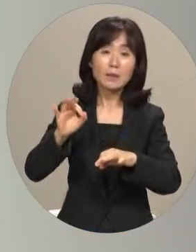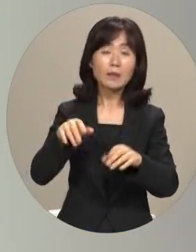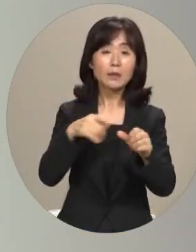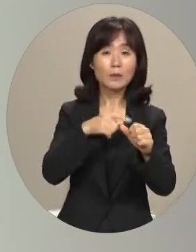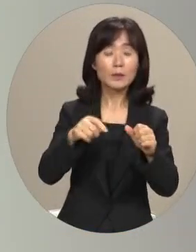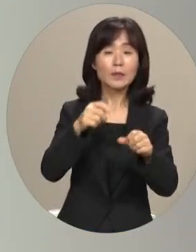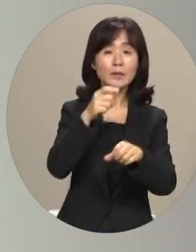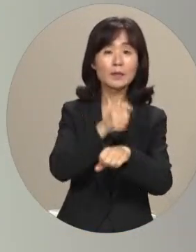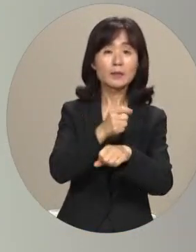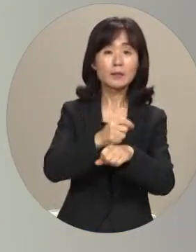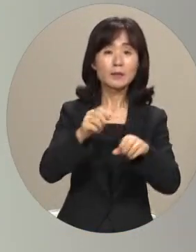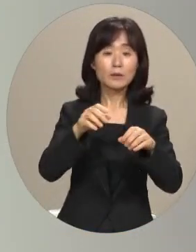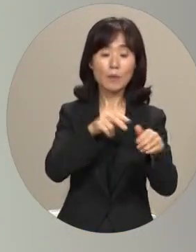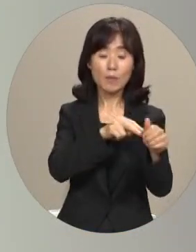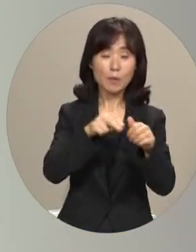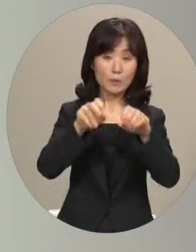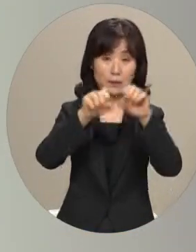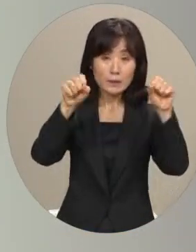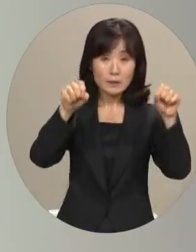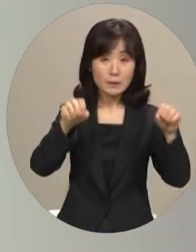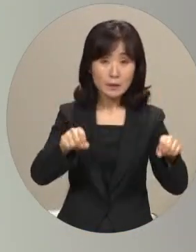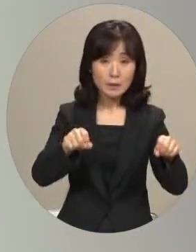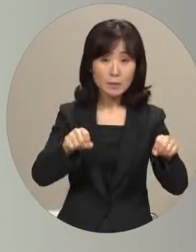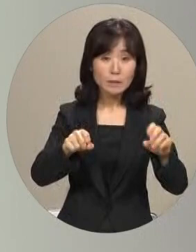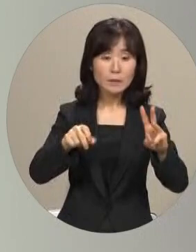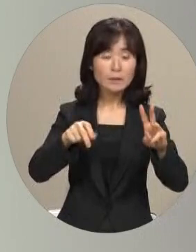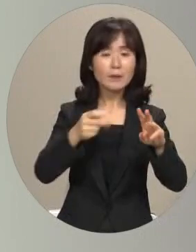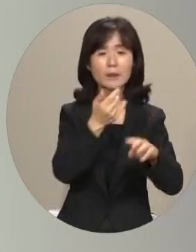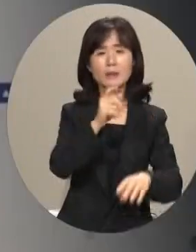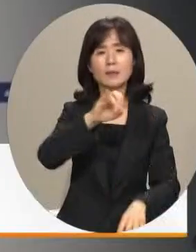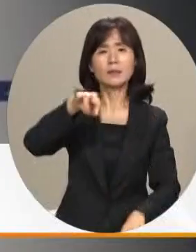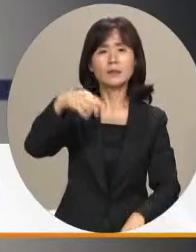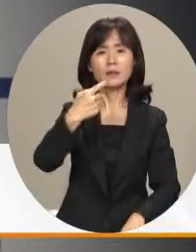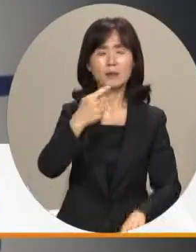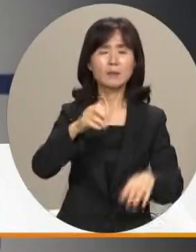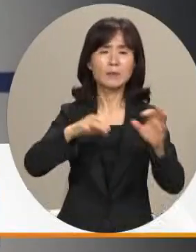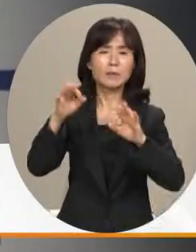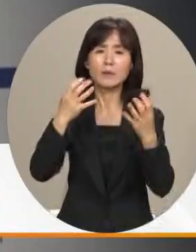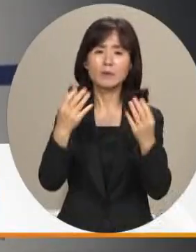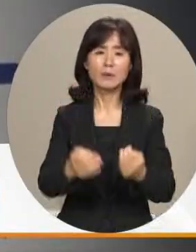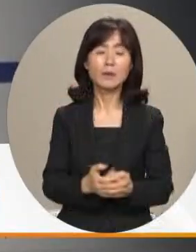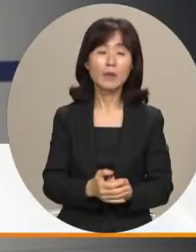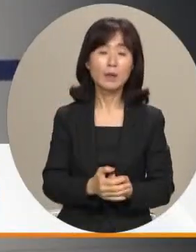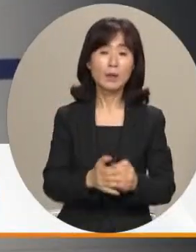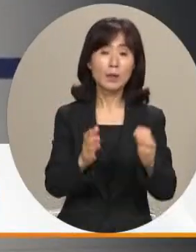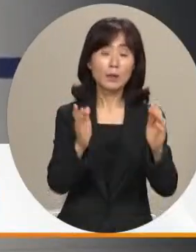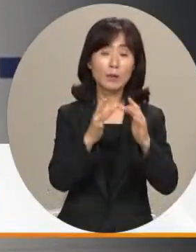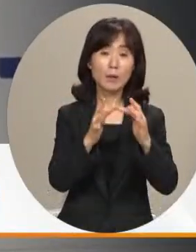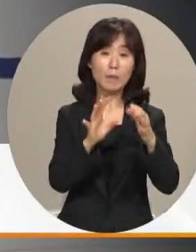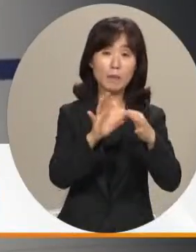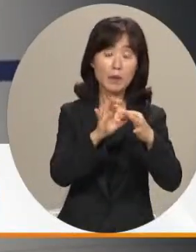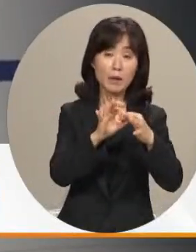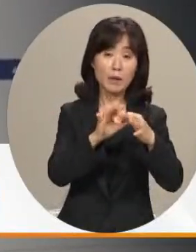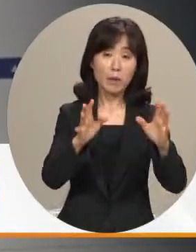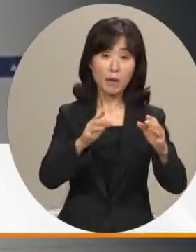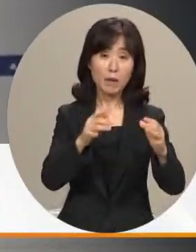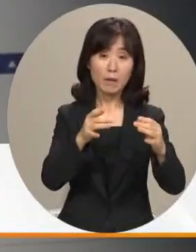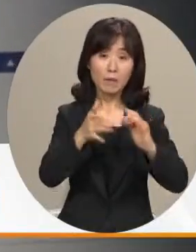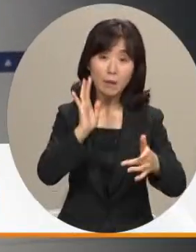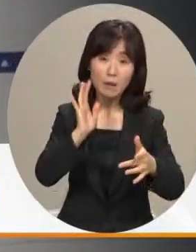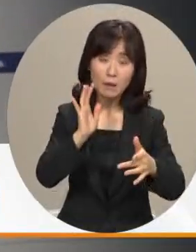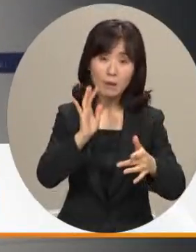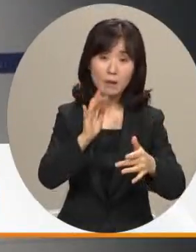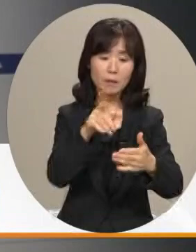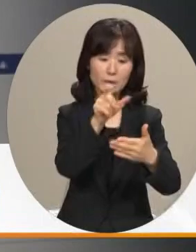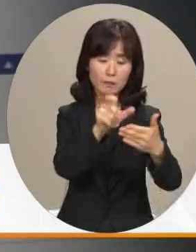교육행정정보시스템 4세대 나이스의 오류가 속출하고 있습니다 로그인한 뒤 곧바로 접속이 끊기거나 항목을